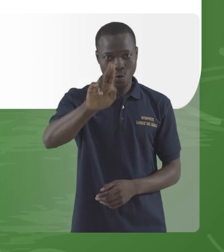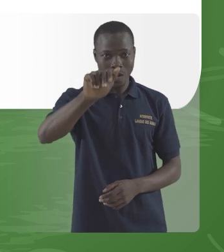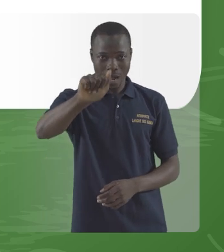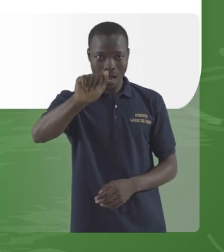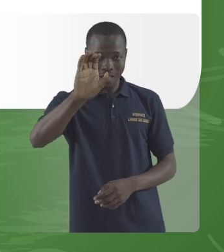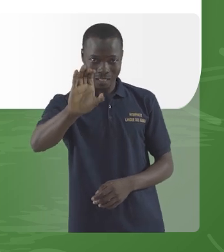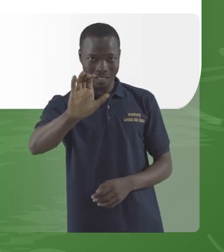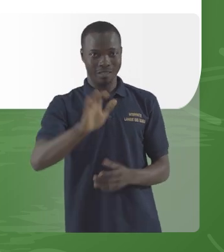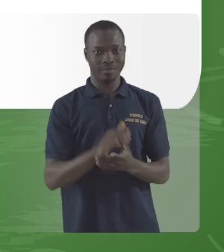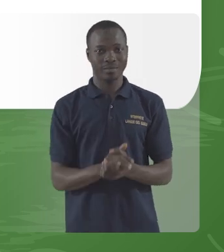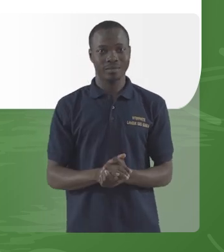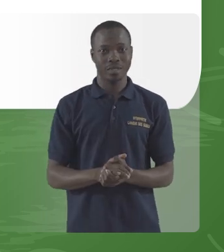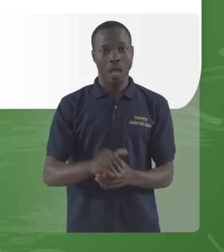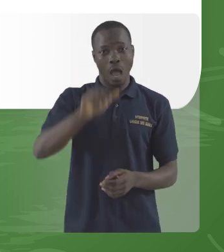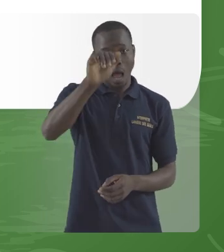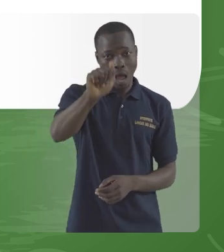UAC,